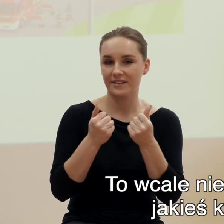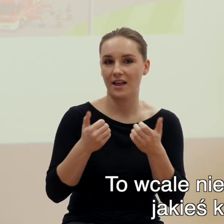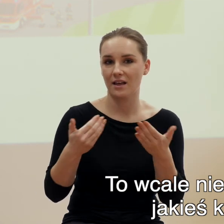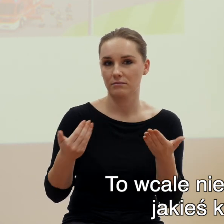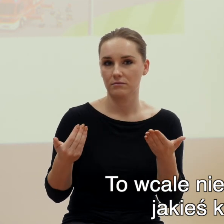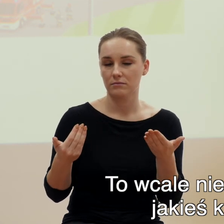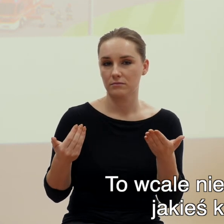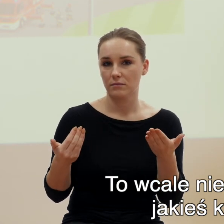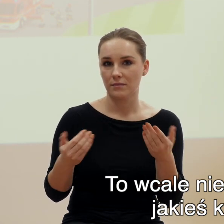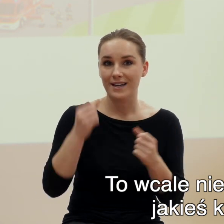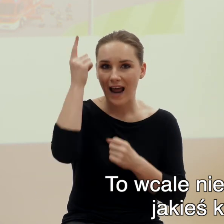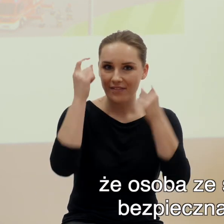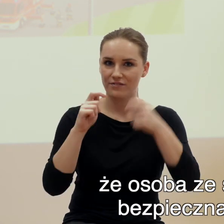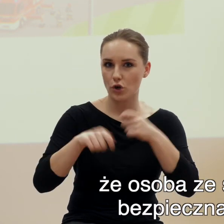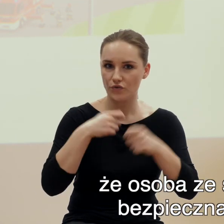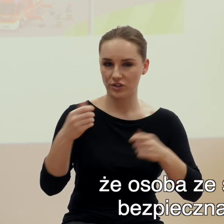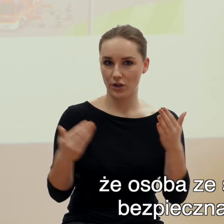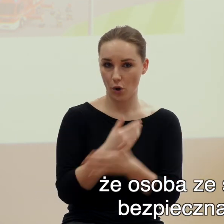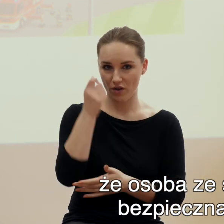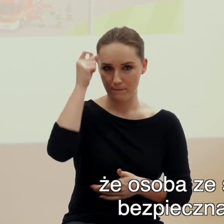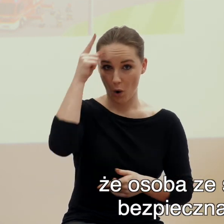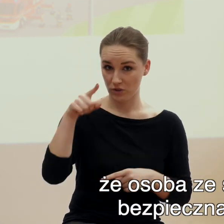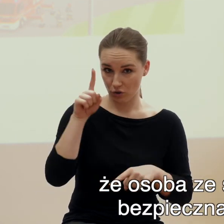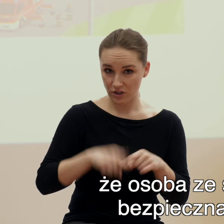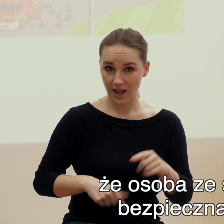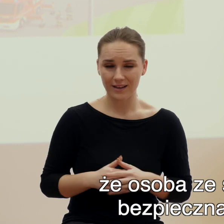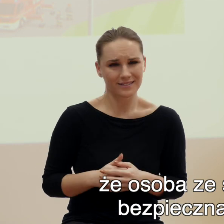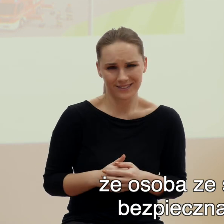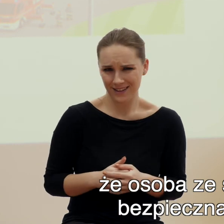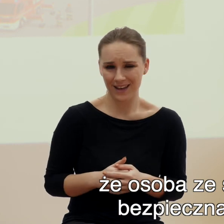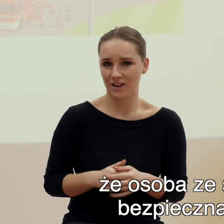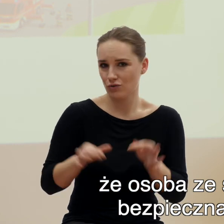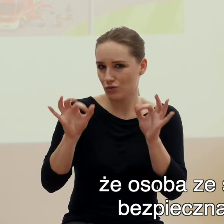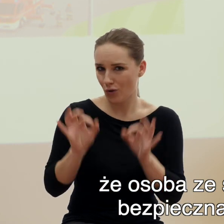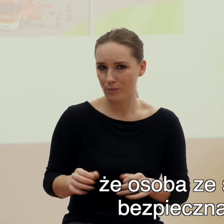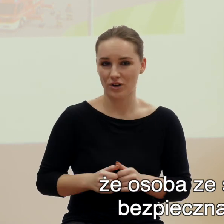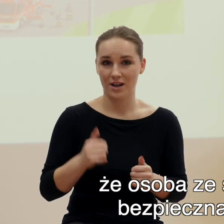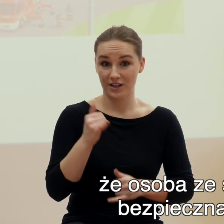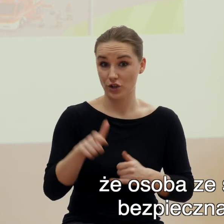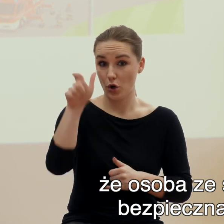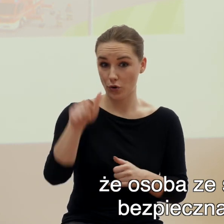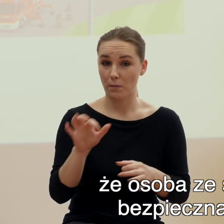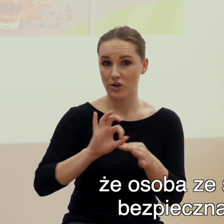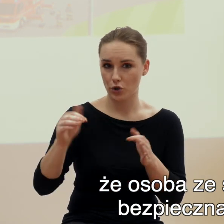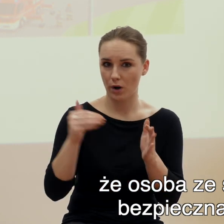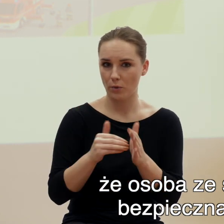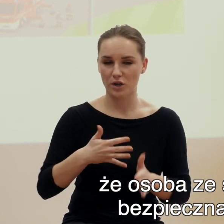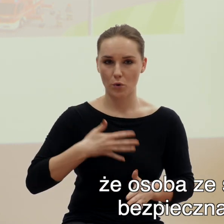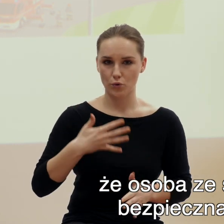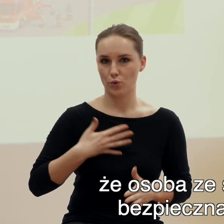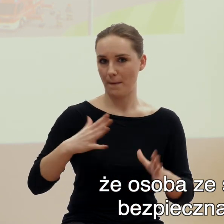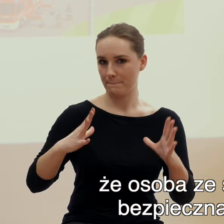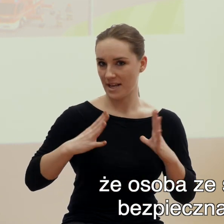kreatywne rozwiązania, które sprawią, że osoba ze szczególnymi potrzebami będzie się czuła bezpiecznie, a ewakuacja